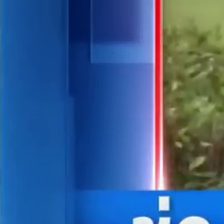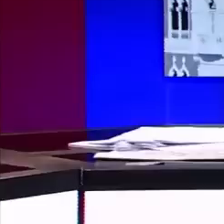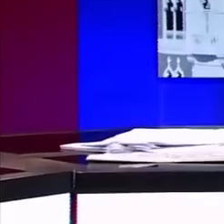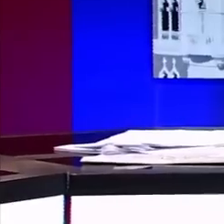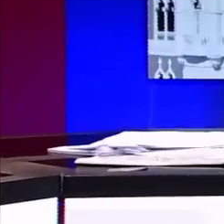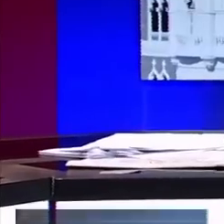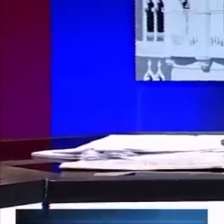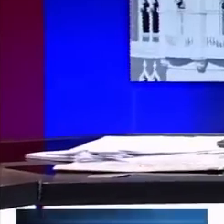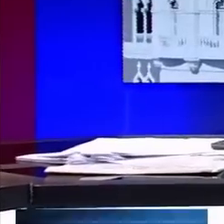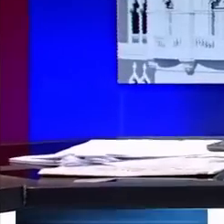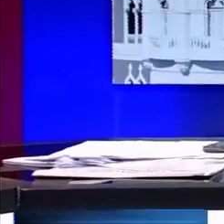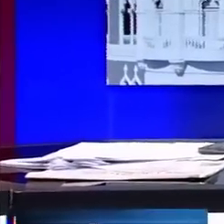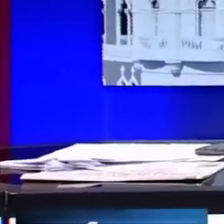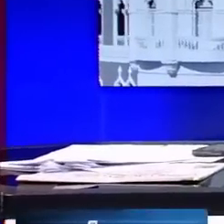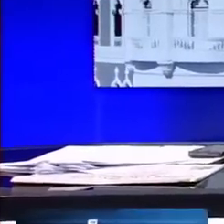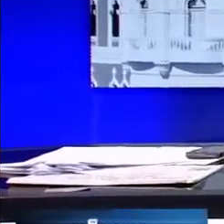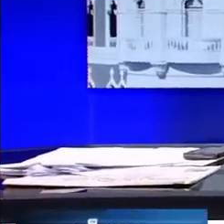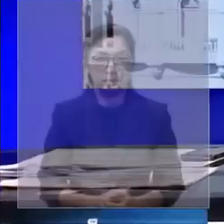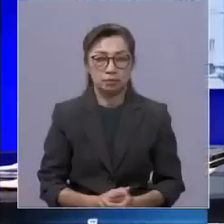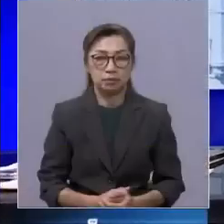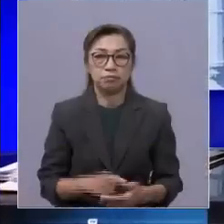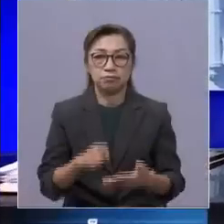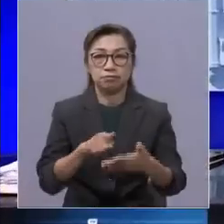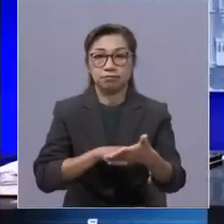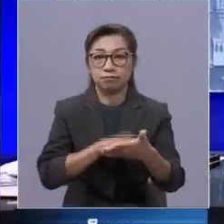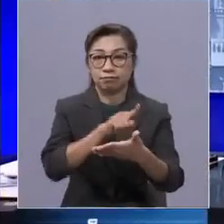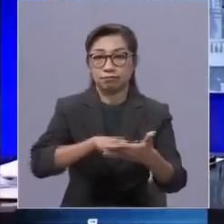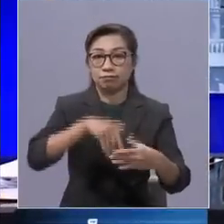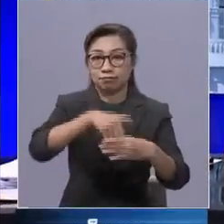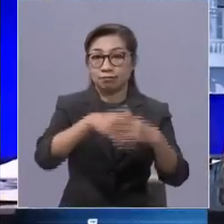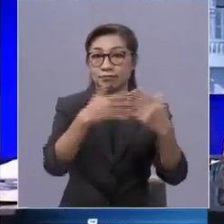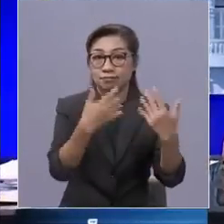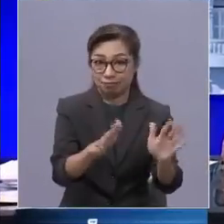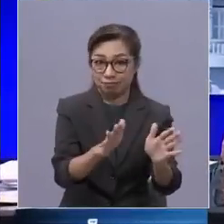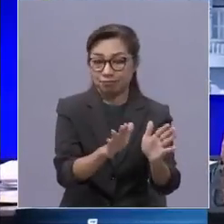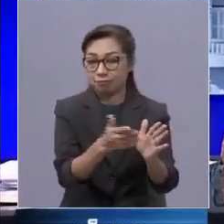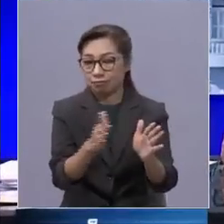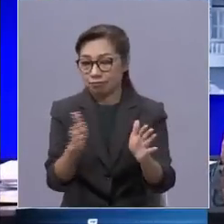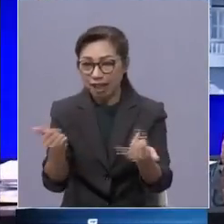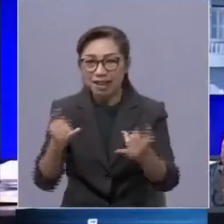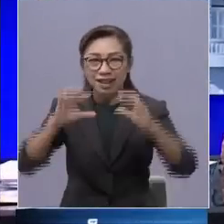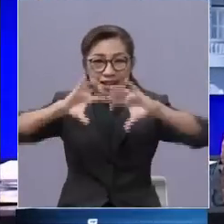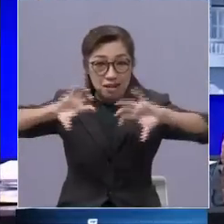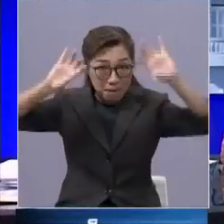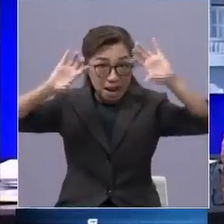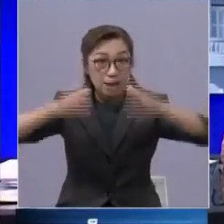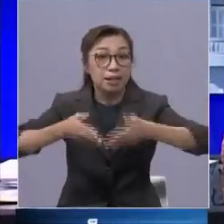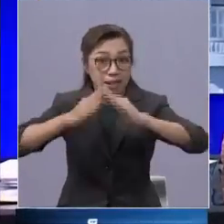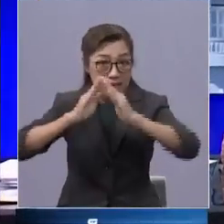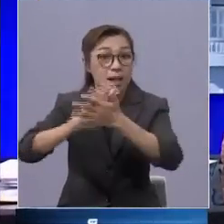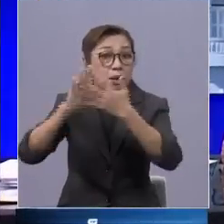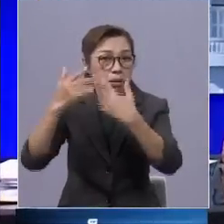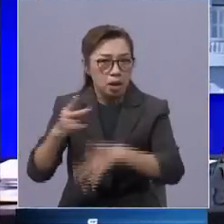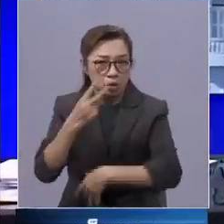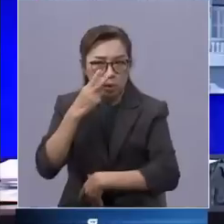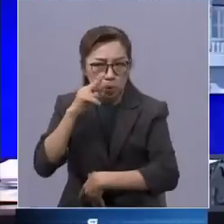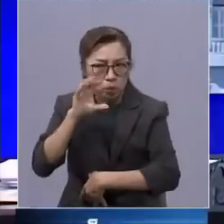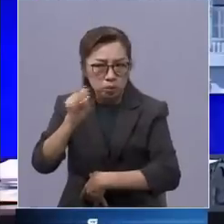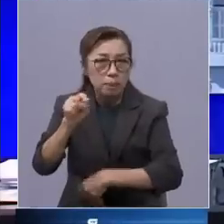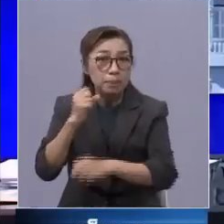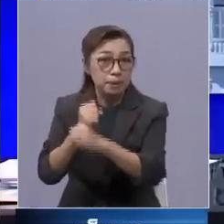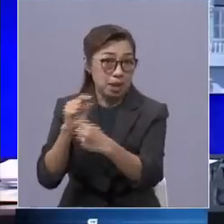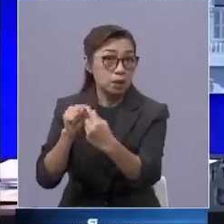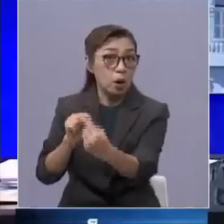ครับหลังจากการเลือกตั้งเสร็จสิ้นแล้วก็เราก็ได้รัฐบาลชุดล่าสุดมาแล้วเตรียมที่จะจับตาในเรื่องการทำงานต่อเนี่ยนะครับปรากฏว่